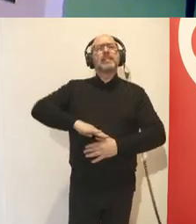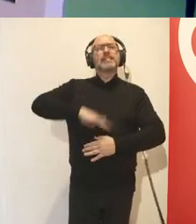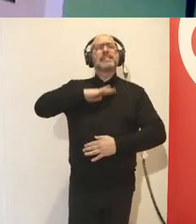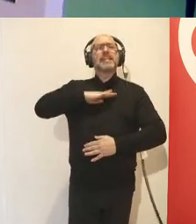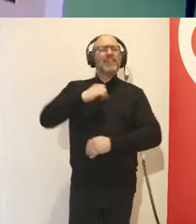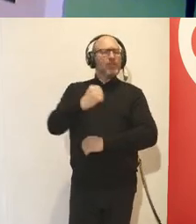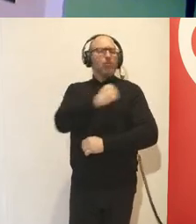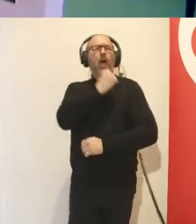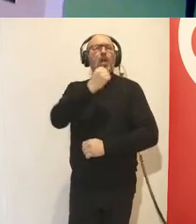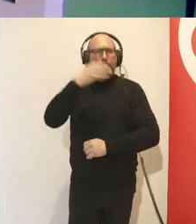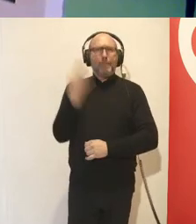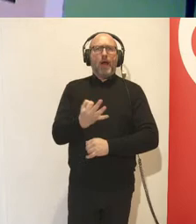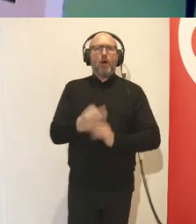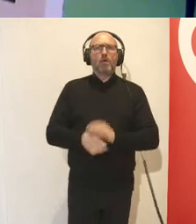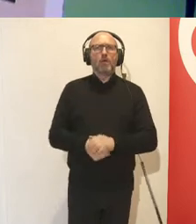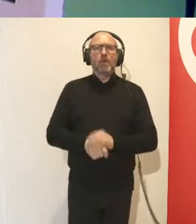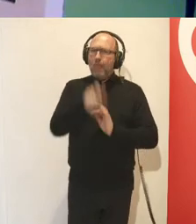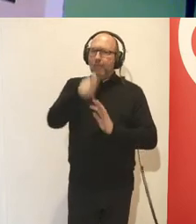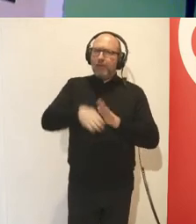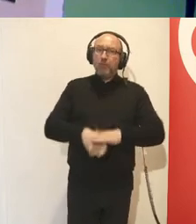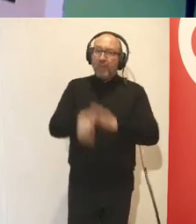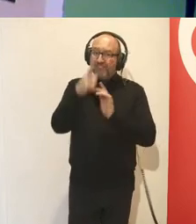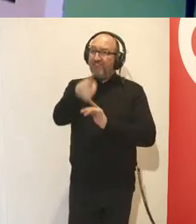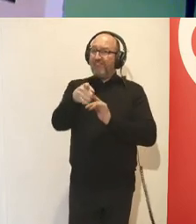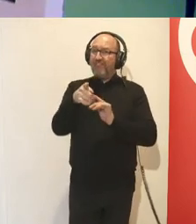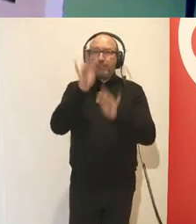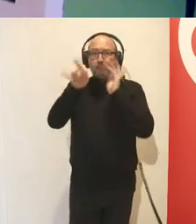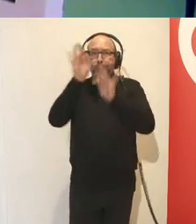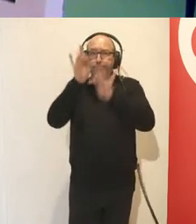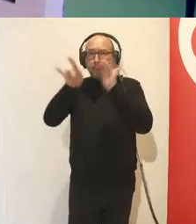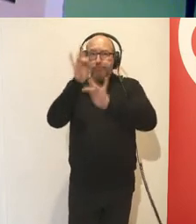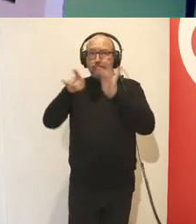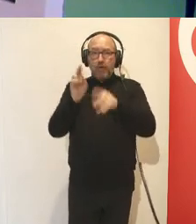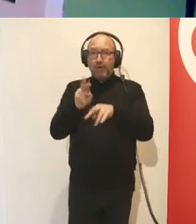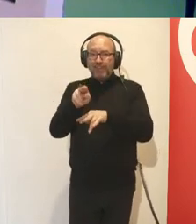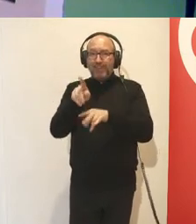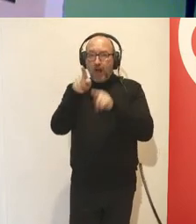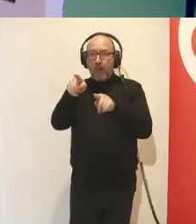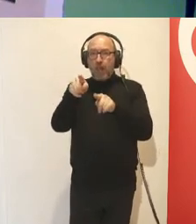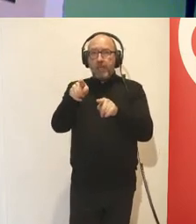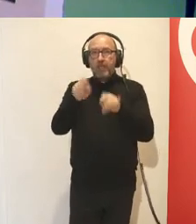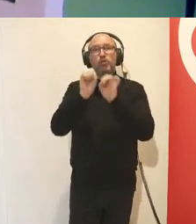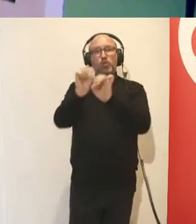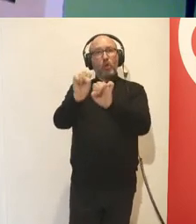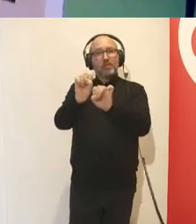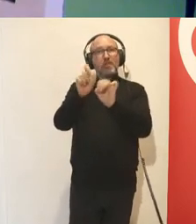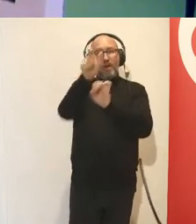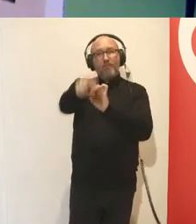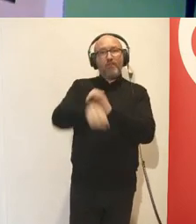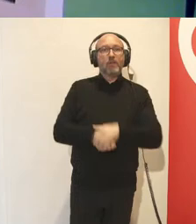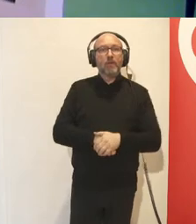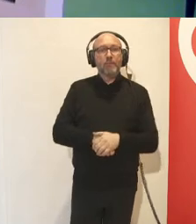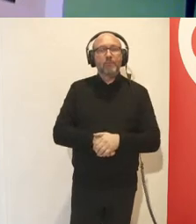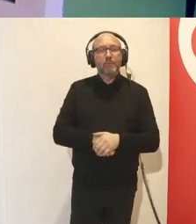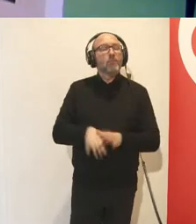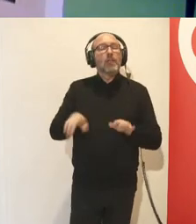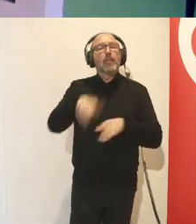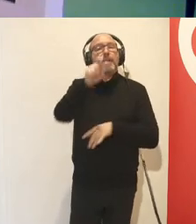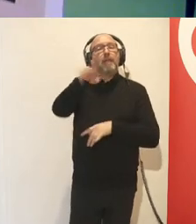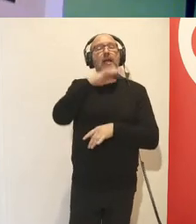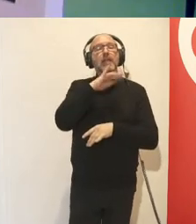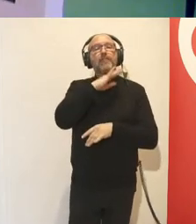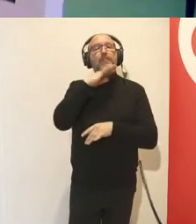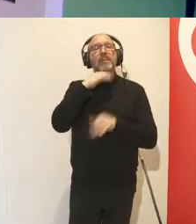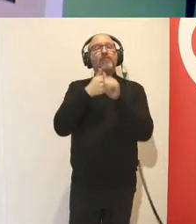dass wir menschen unterstützen die attackiert werden die angegriffen werden und ich rede hier nicht nur von menschen die vielleicht eine große anzahl haben die